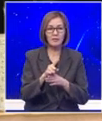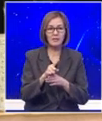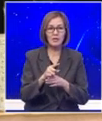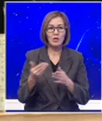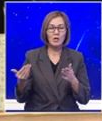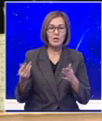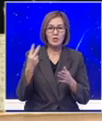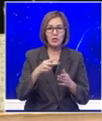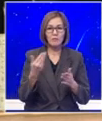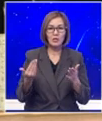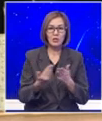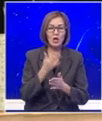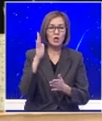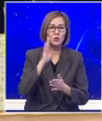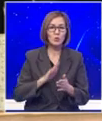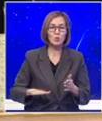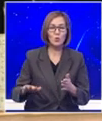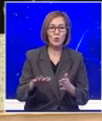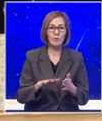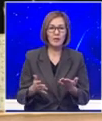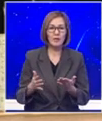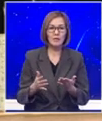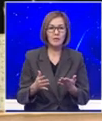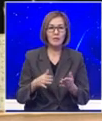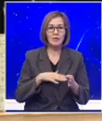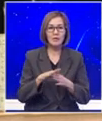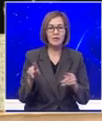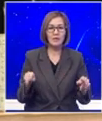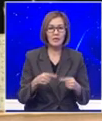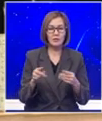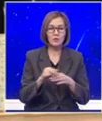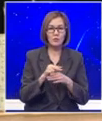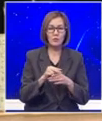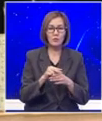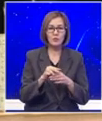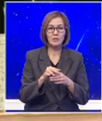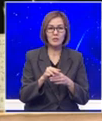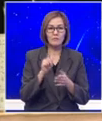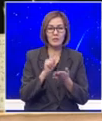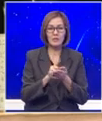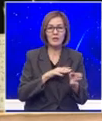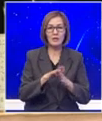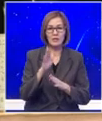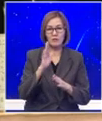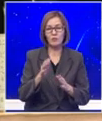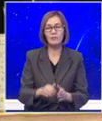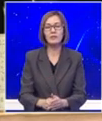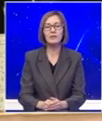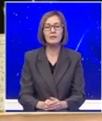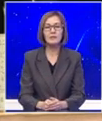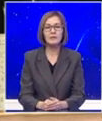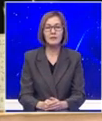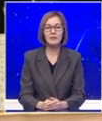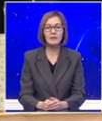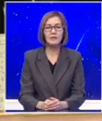қойма, 15 су қойманы реконструкциядан өткізу мәселесін соңғы жолдауында айтылған болатын. Сол